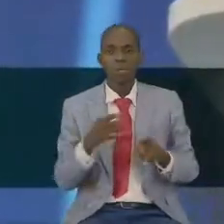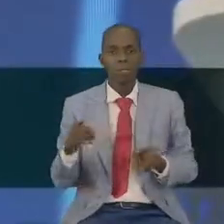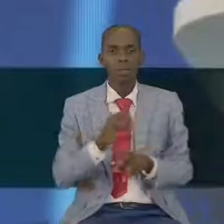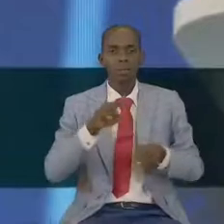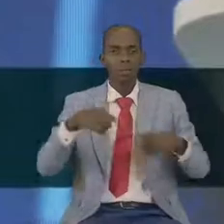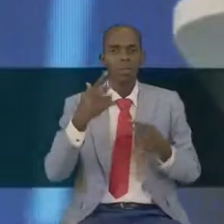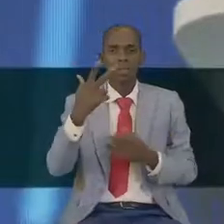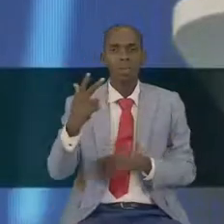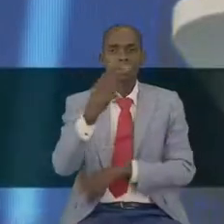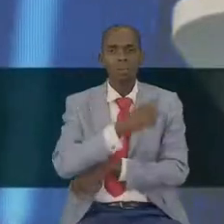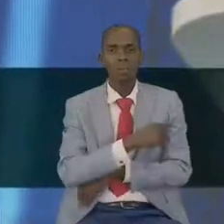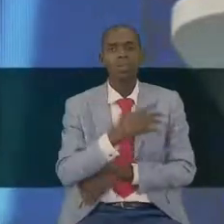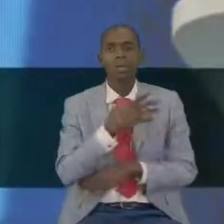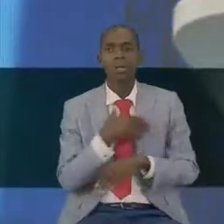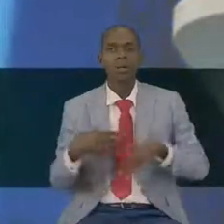point d'eau.